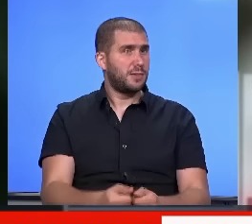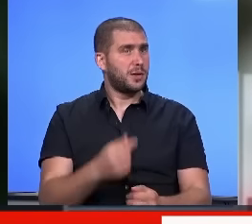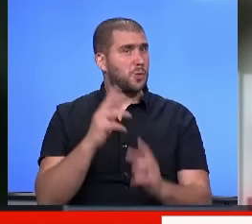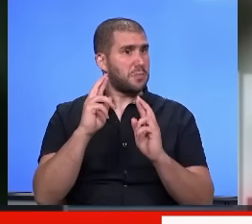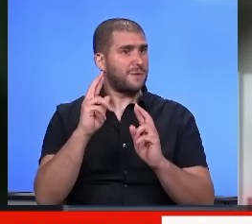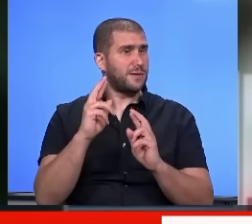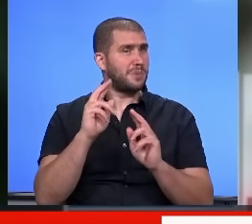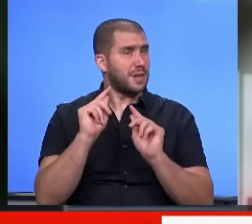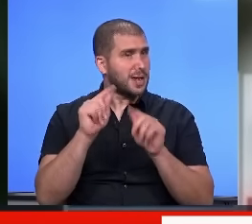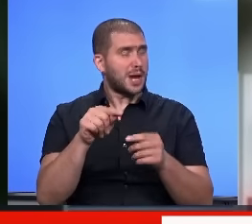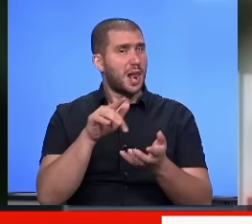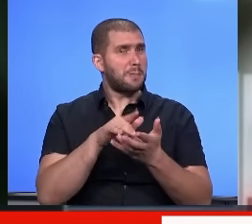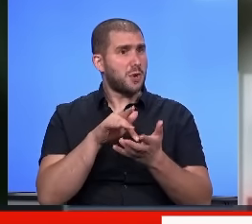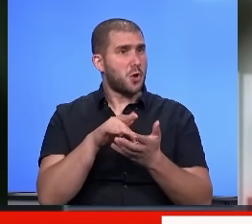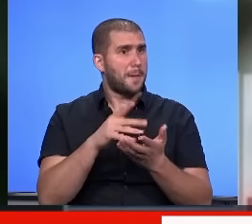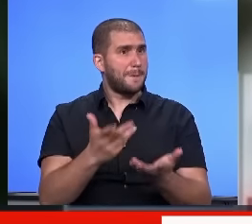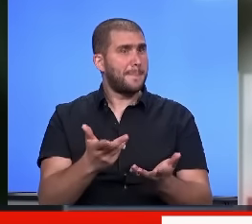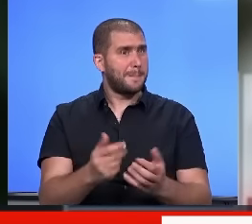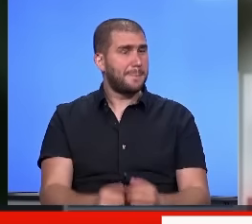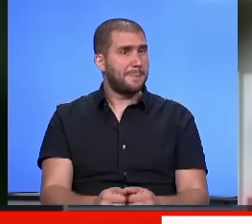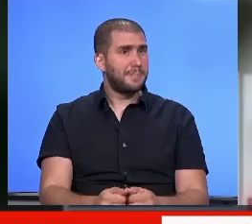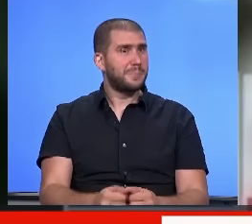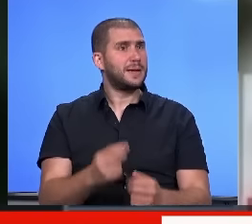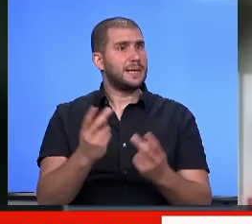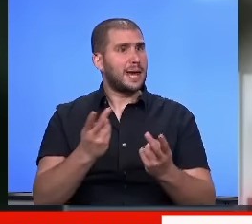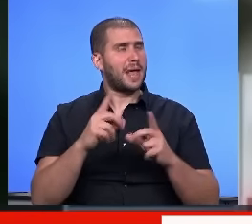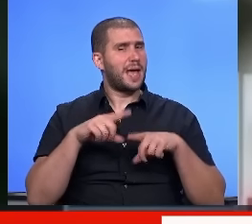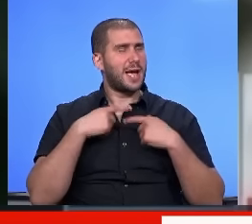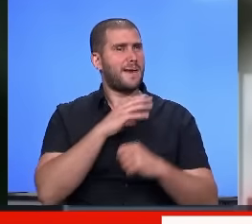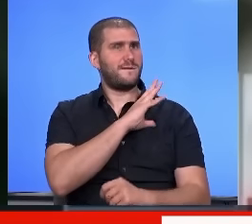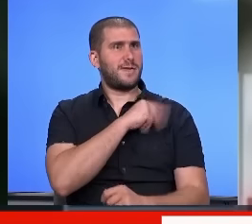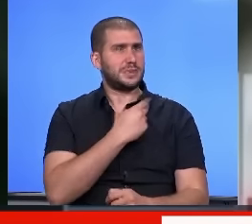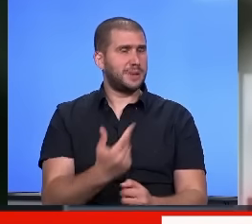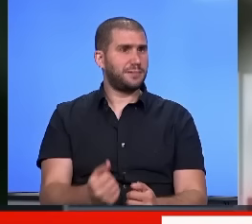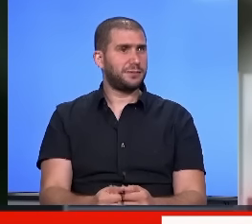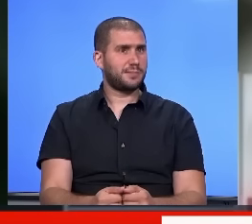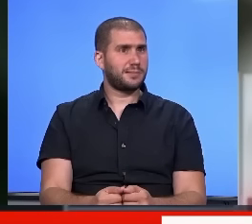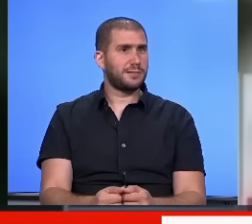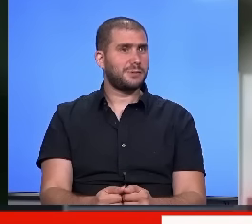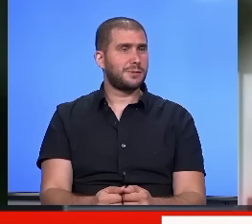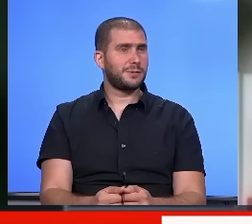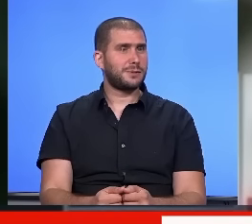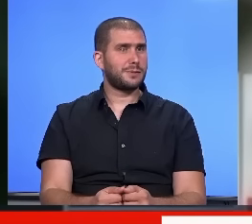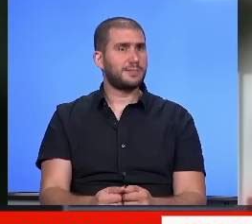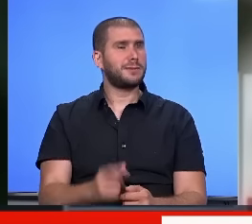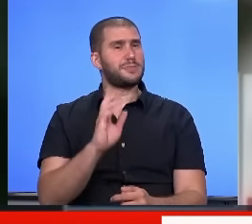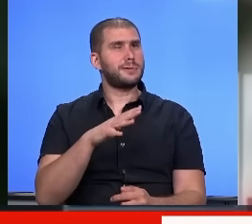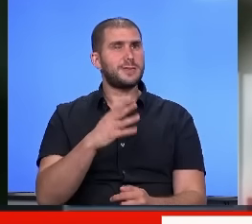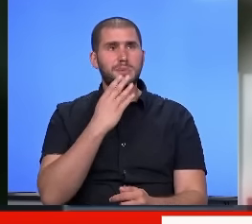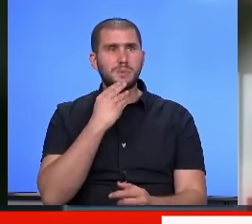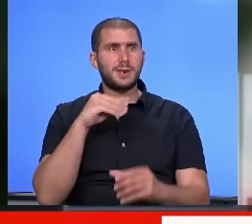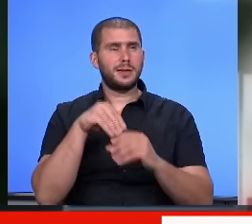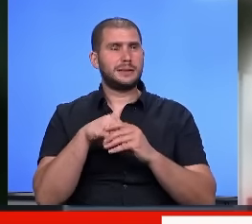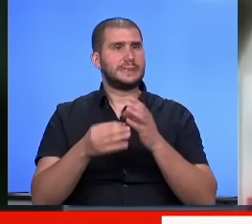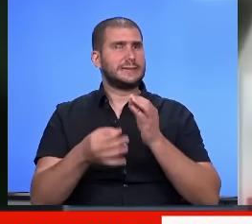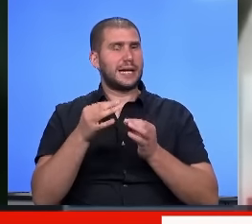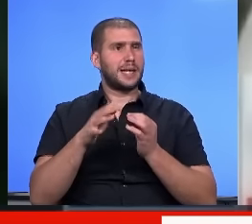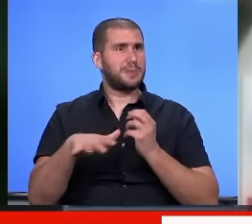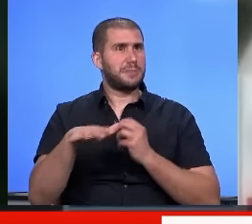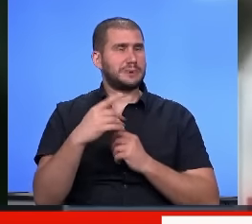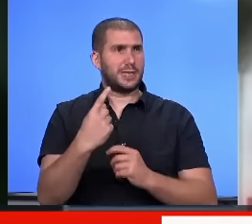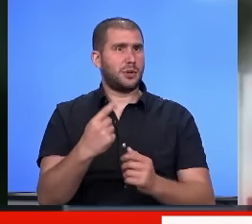will reach a place that it will ease the life of the Palestinians and get Israel back as